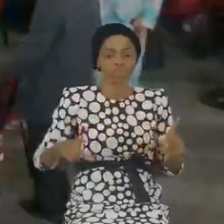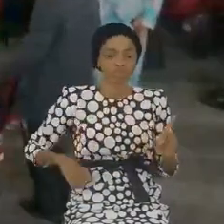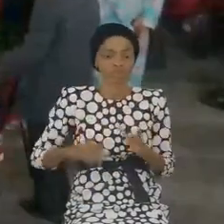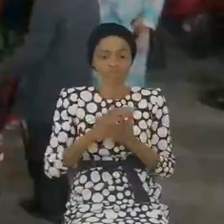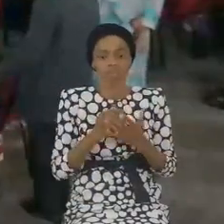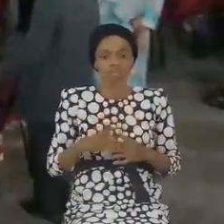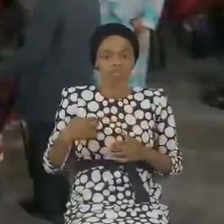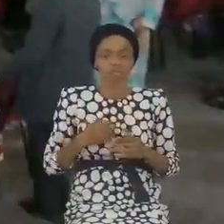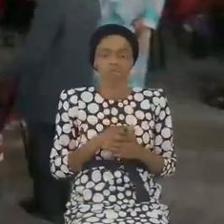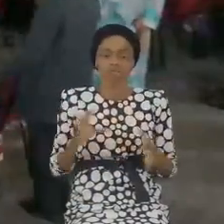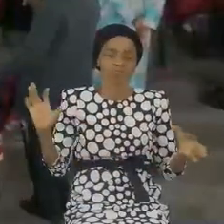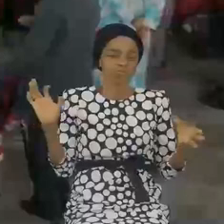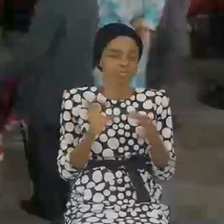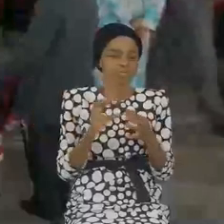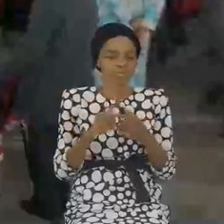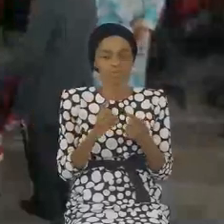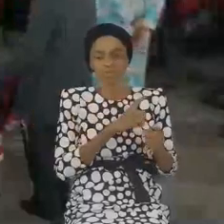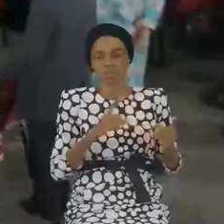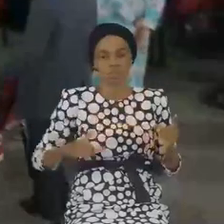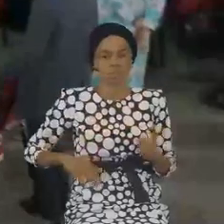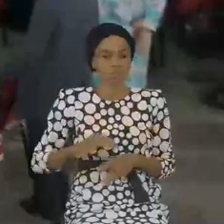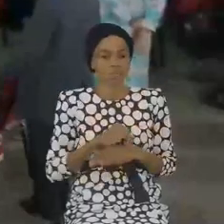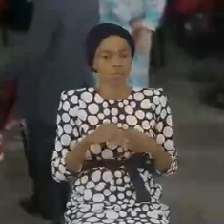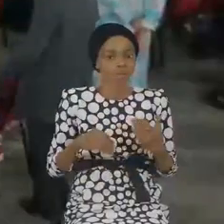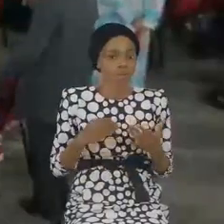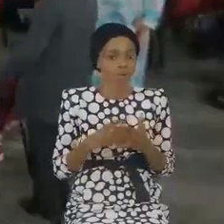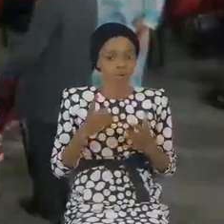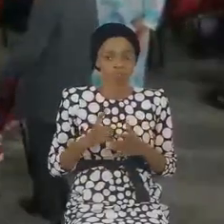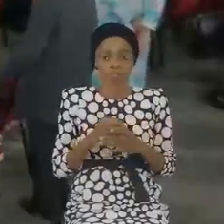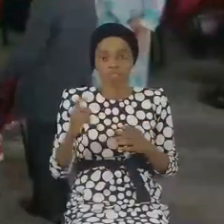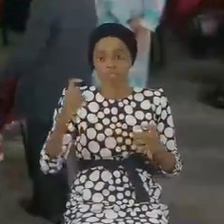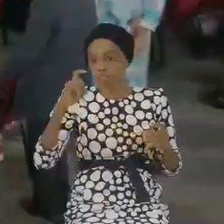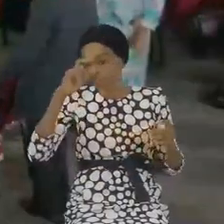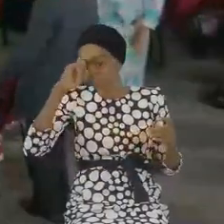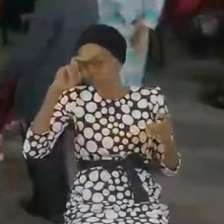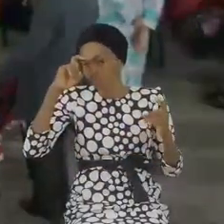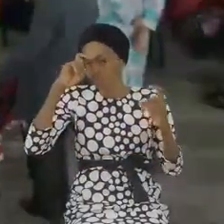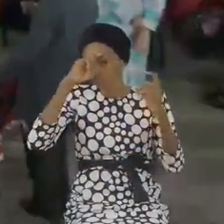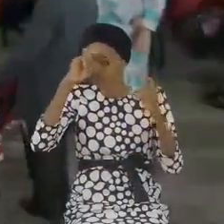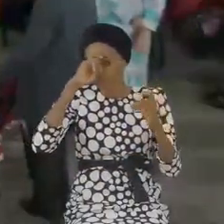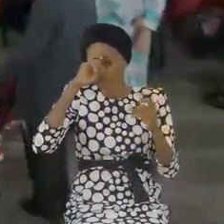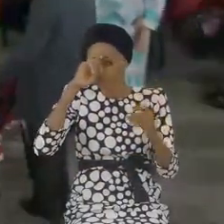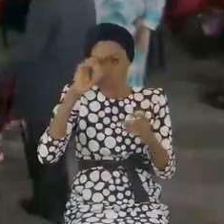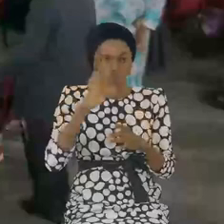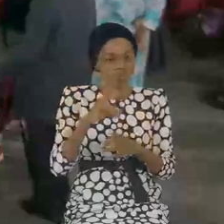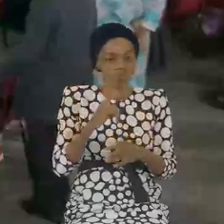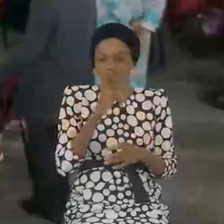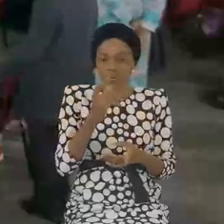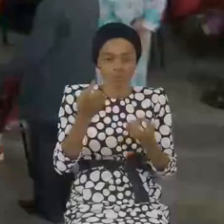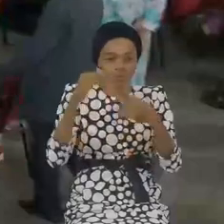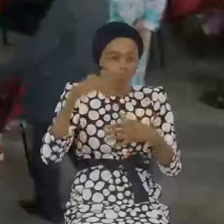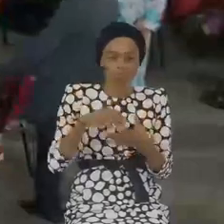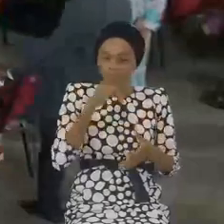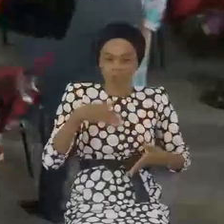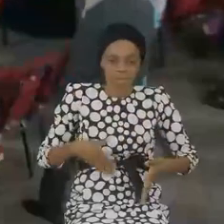Seigneur. Et en traversant ce désert, ne laisse pas les pratiques d'Égypte reviennent dans ta vie. Ne laisse pas les pratiques